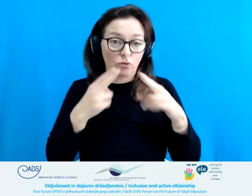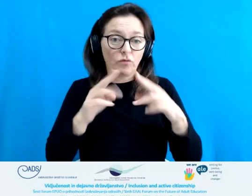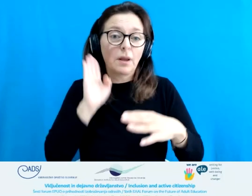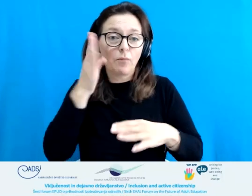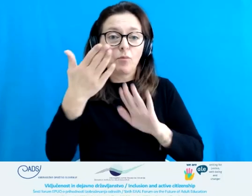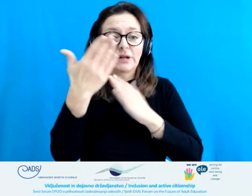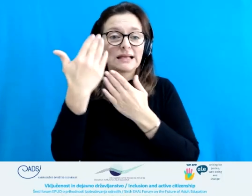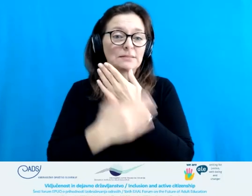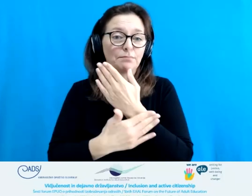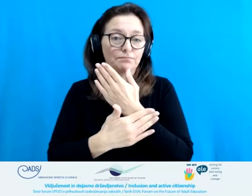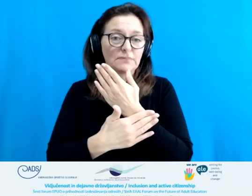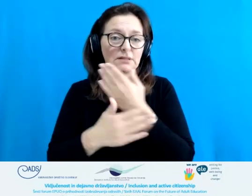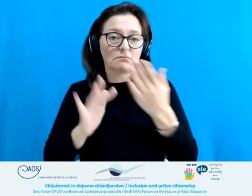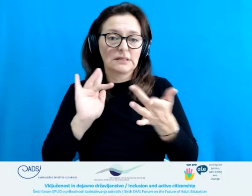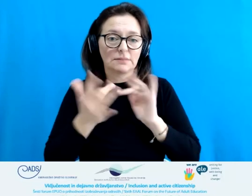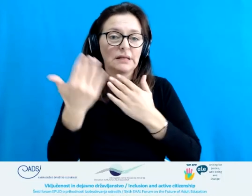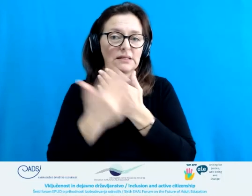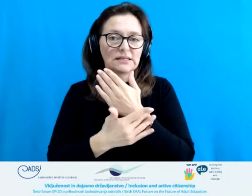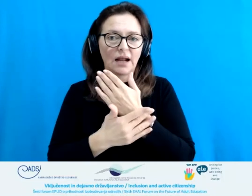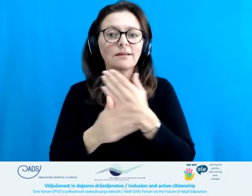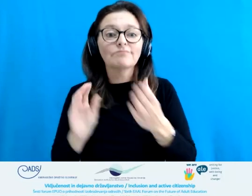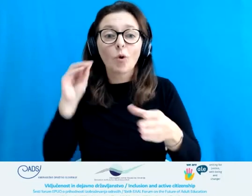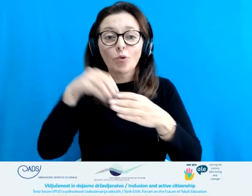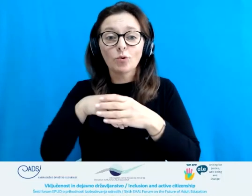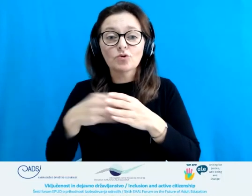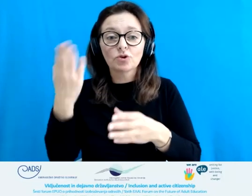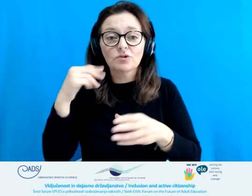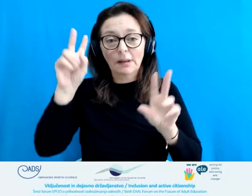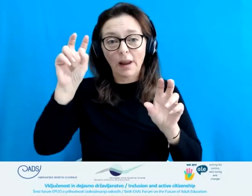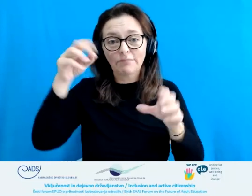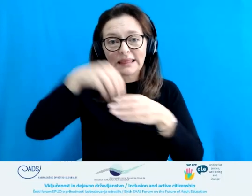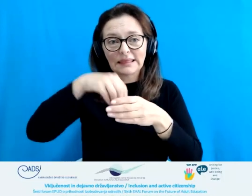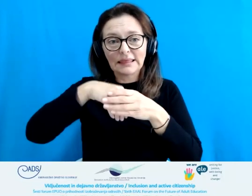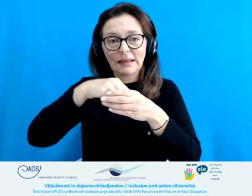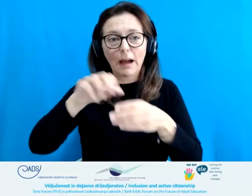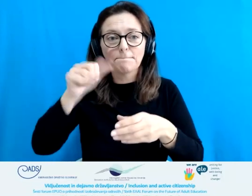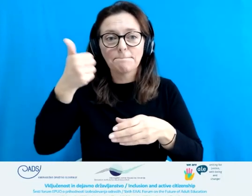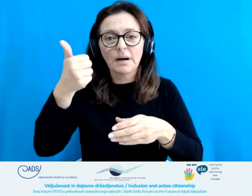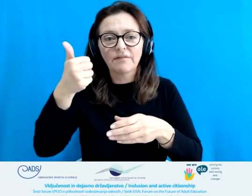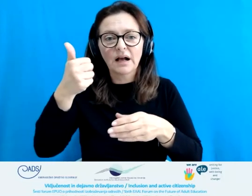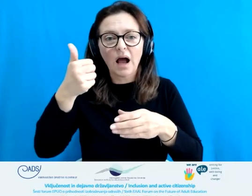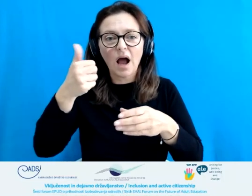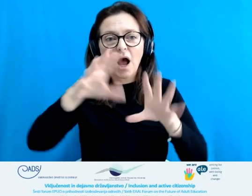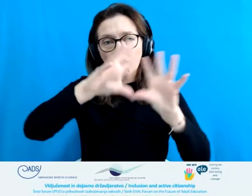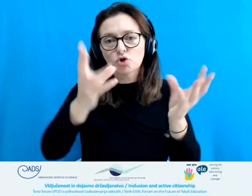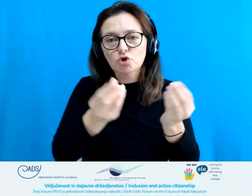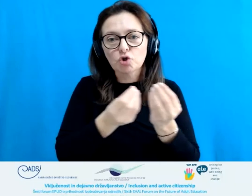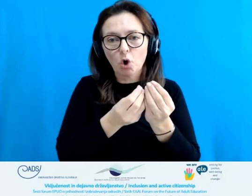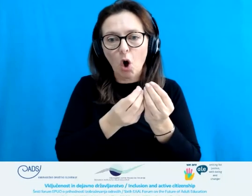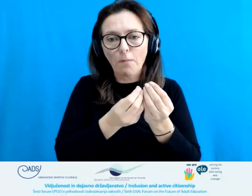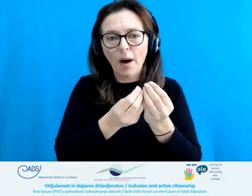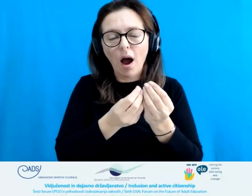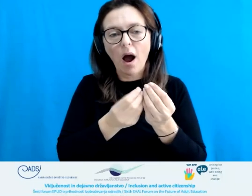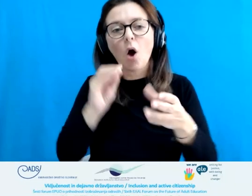odzive. Vključenost, ja, to je bila tema tega prvega programskega sklopa. Vključenost ima veliko